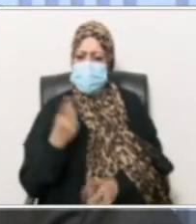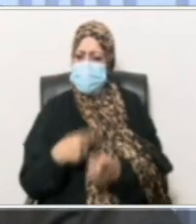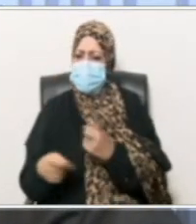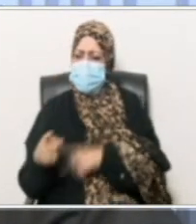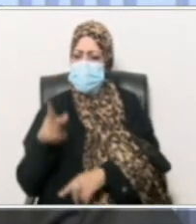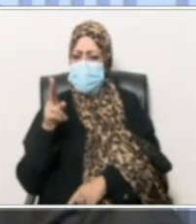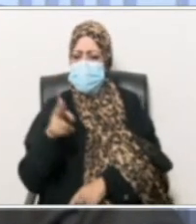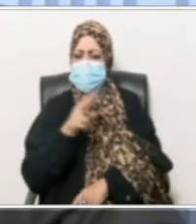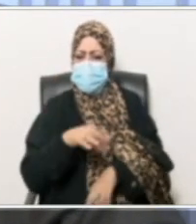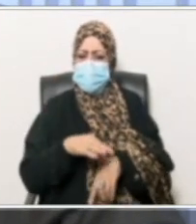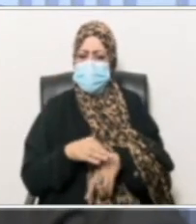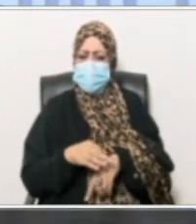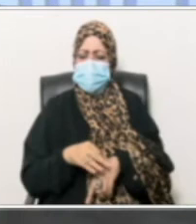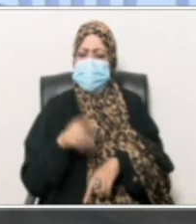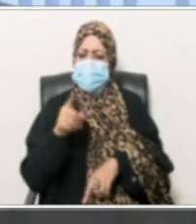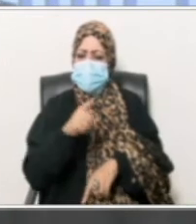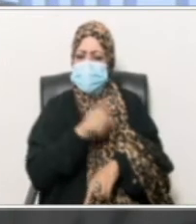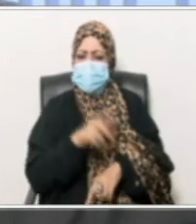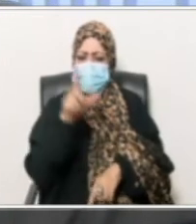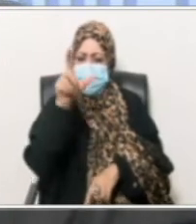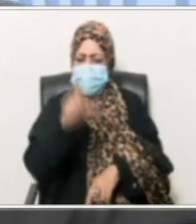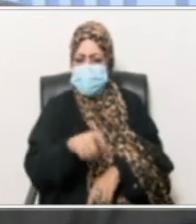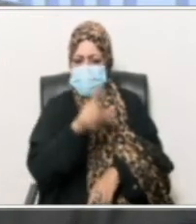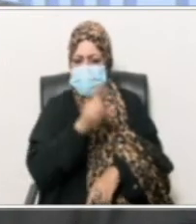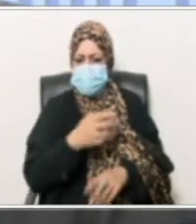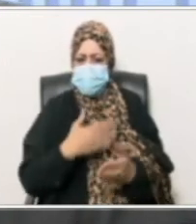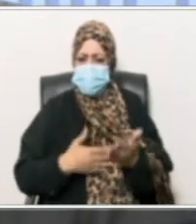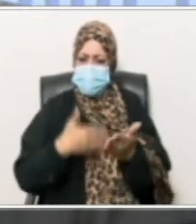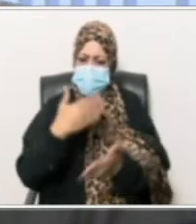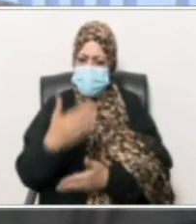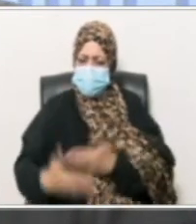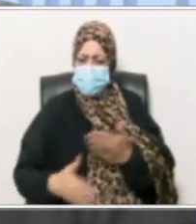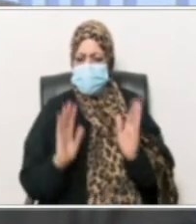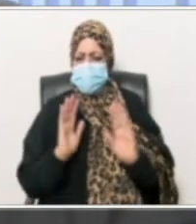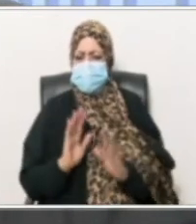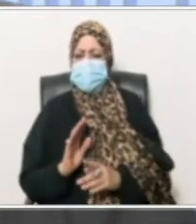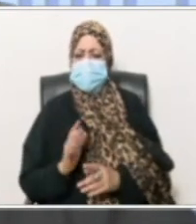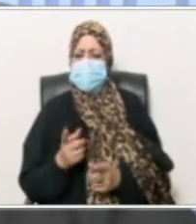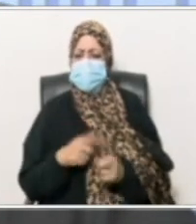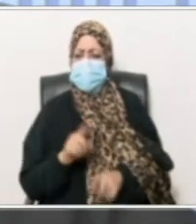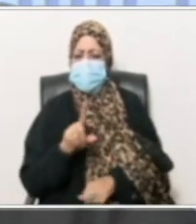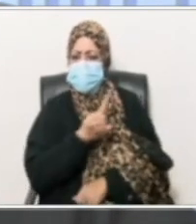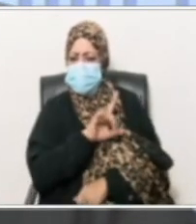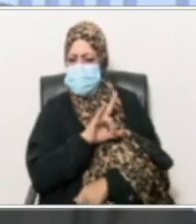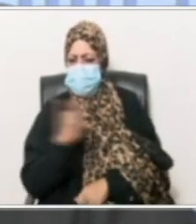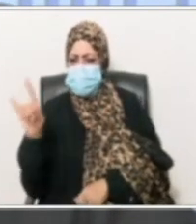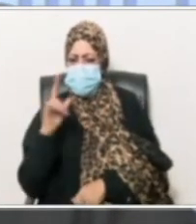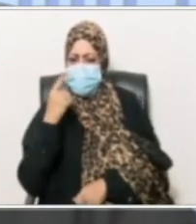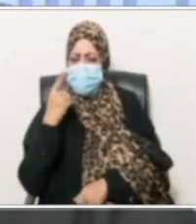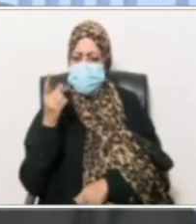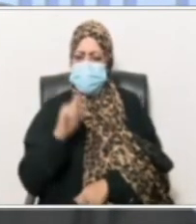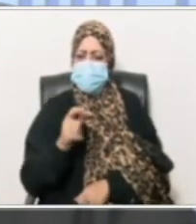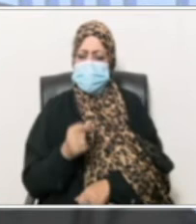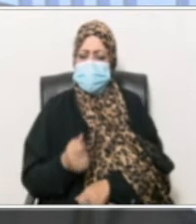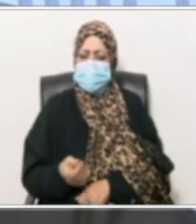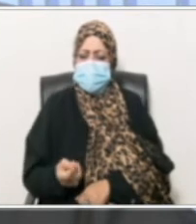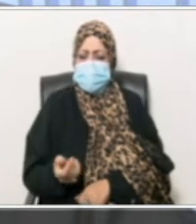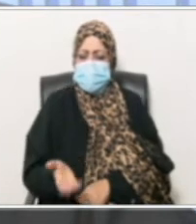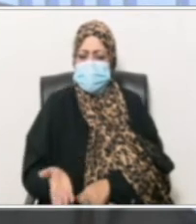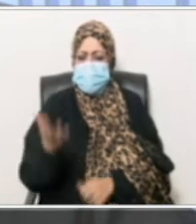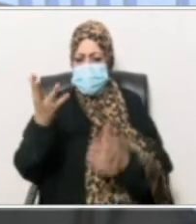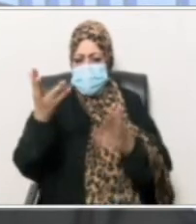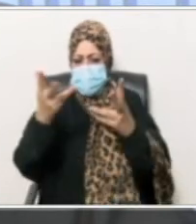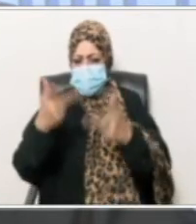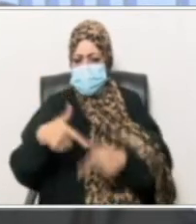بعدهم. لا يحل مال المسلم بإجماع أهل العلم. قال أهل